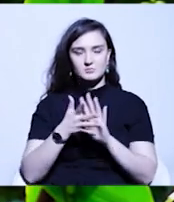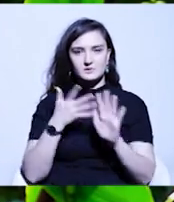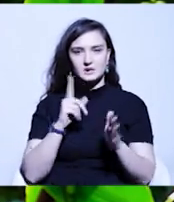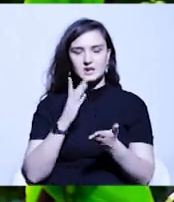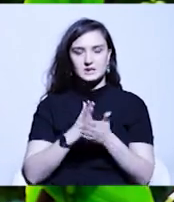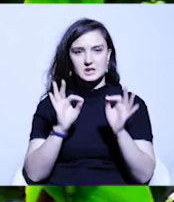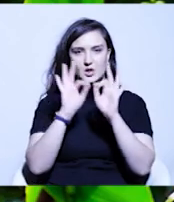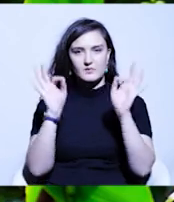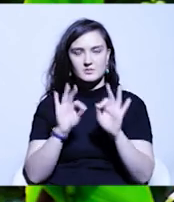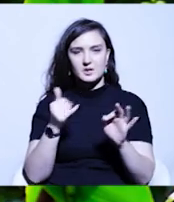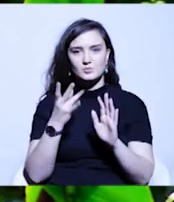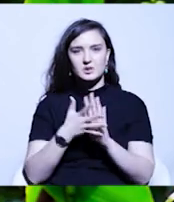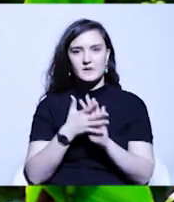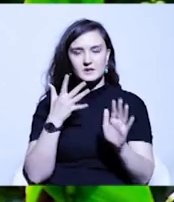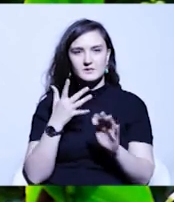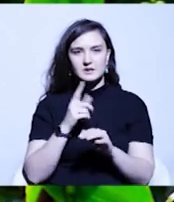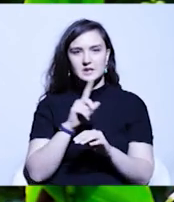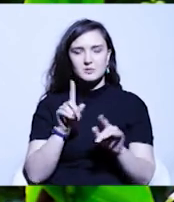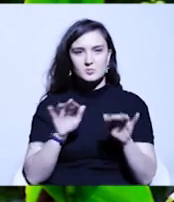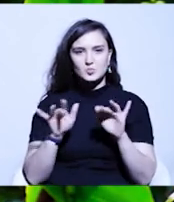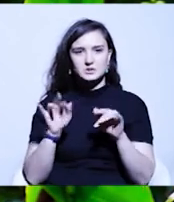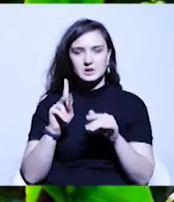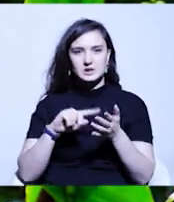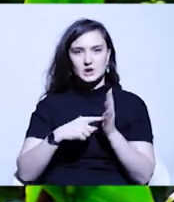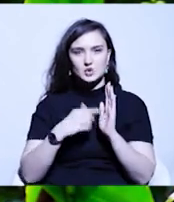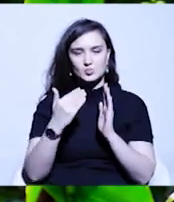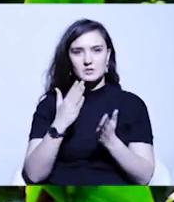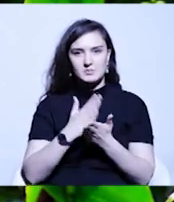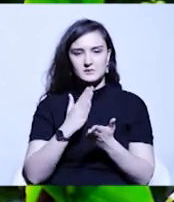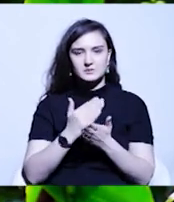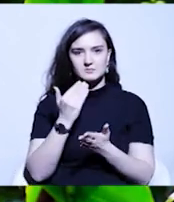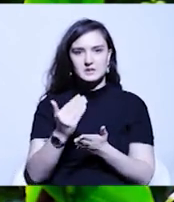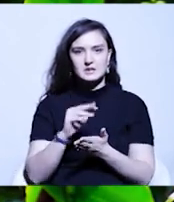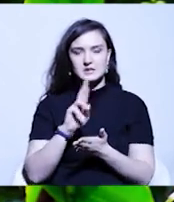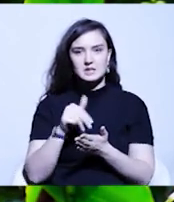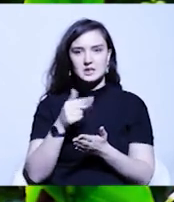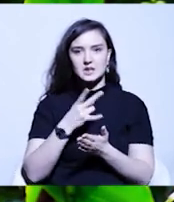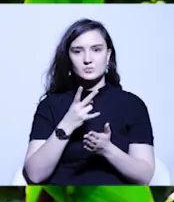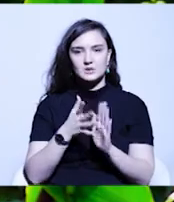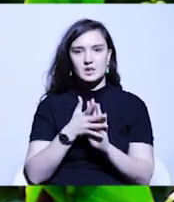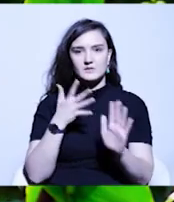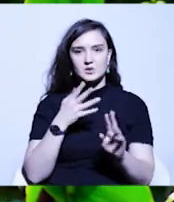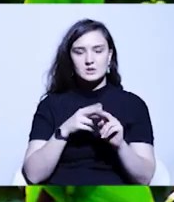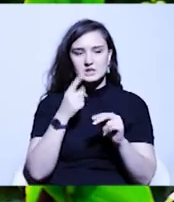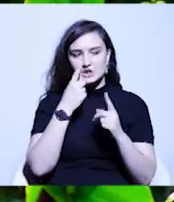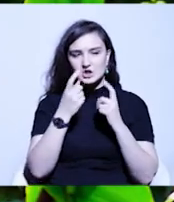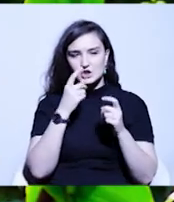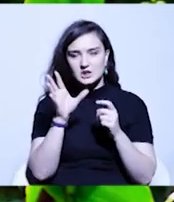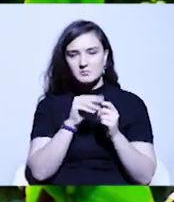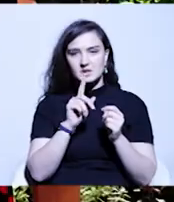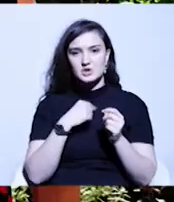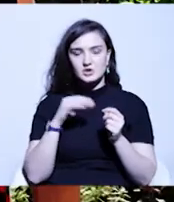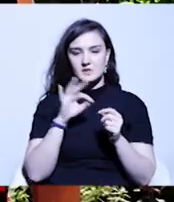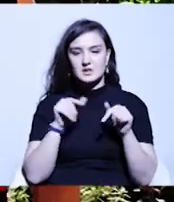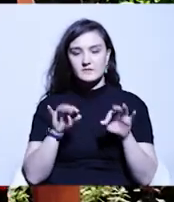რა არის ხელოვნება, კარგად უნდა გავერკვეთ თუ რა ფუნქცია და რა დანიშნულება აქვს მას და კარგად უნდა გავიაზროთ ის ნიშნები, რომელზედაც ჩვენ